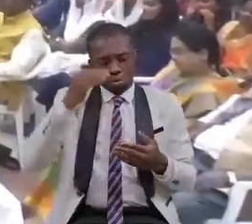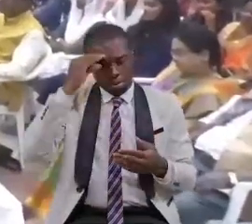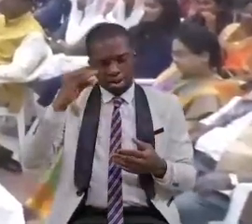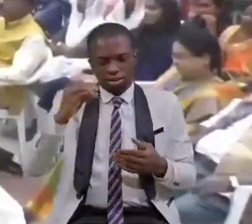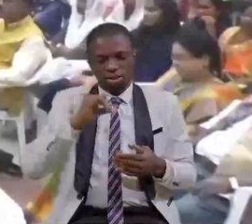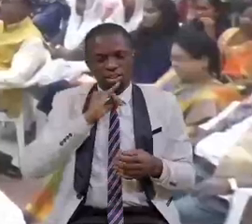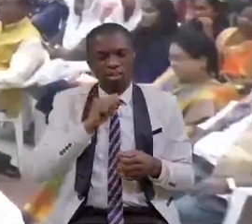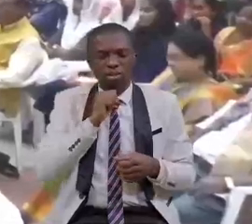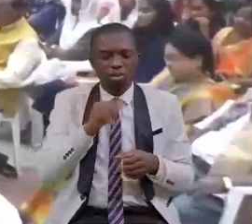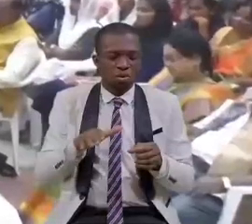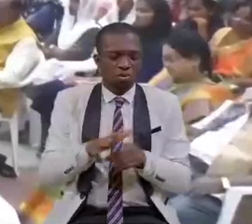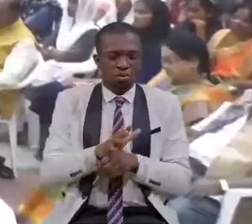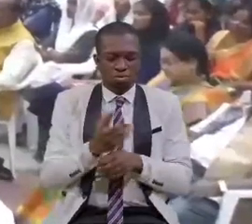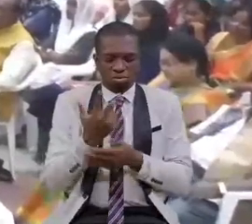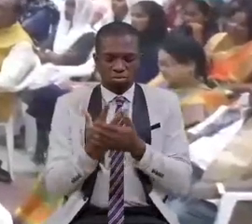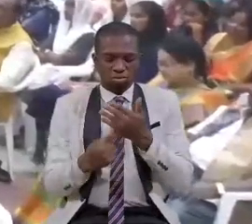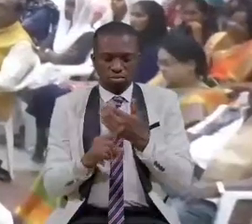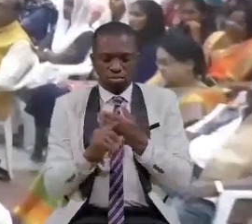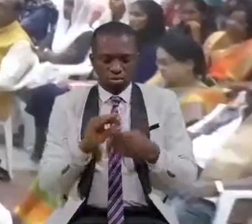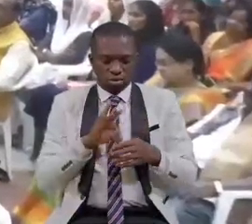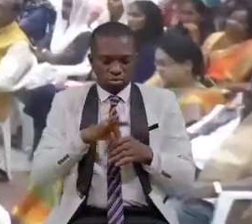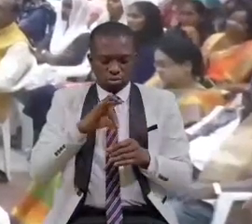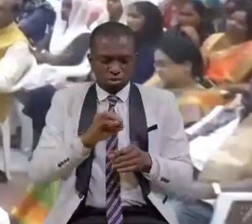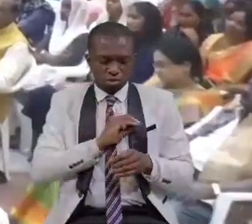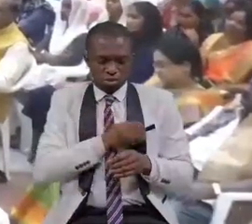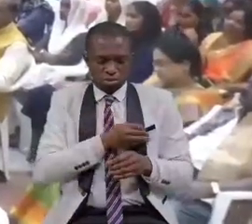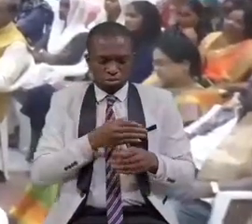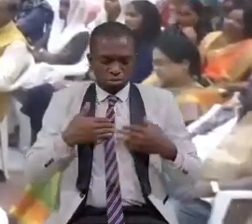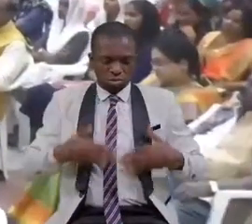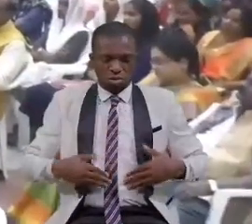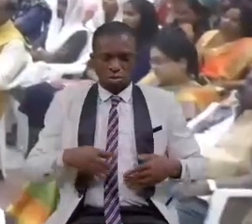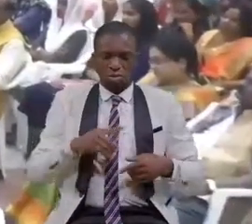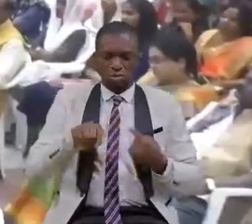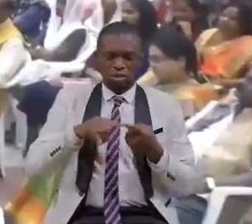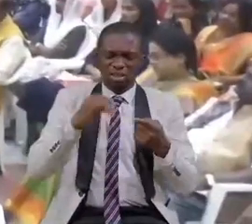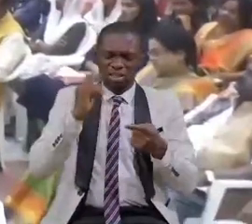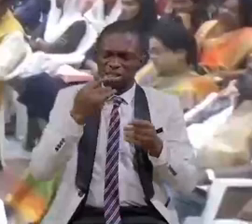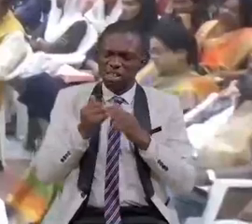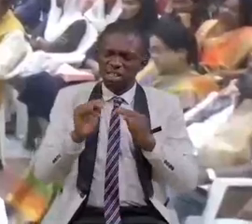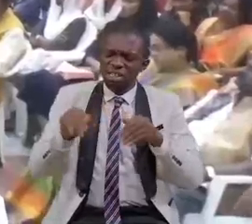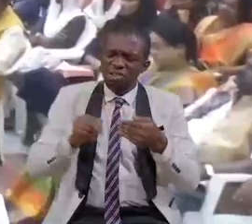Quand il dit « Donne aujourd'hui notre pain quotidien »,